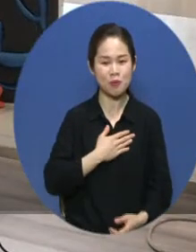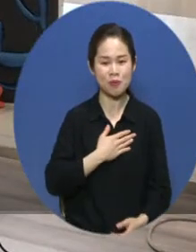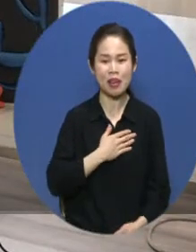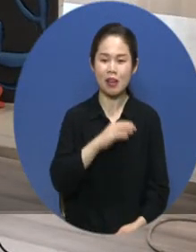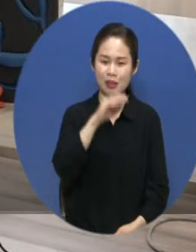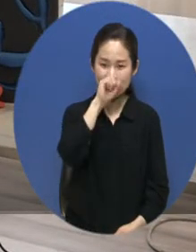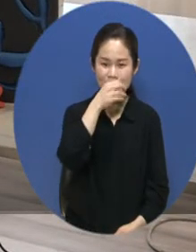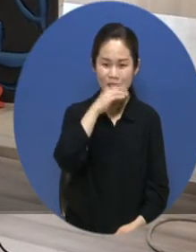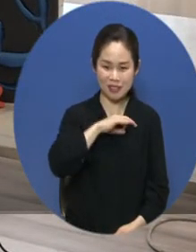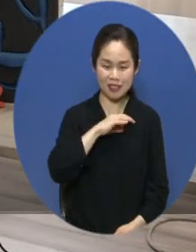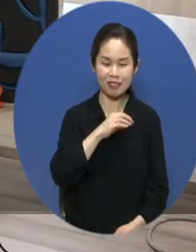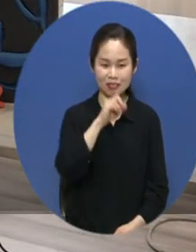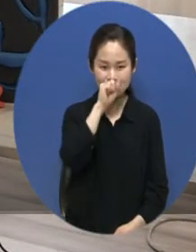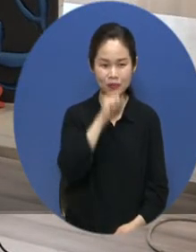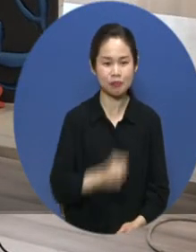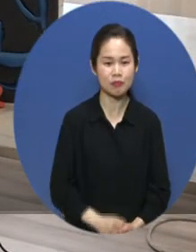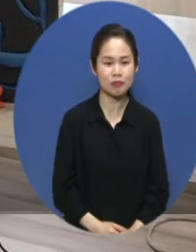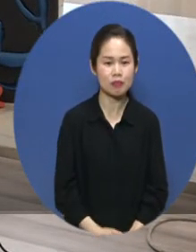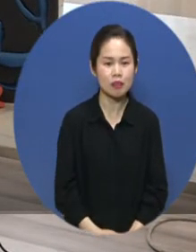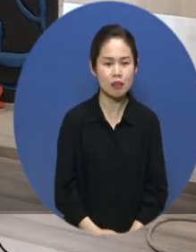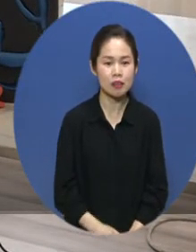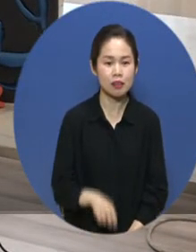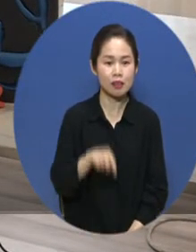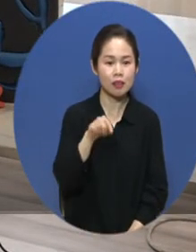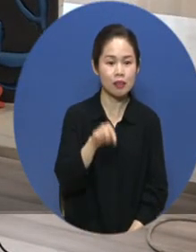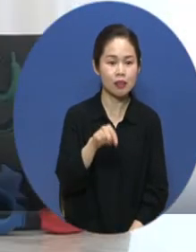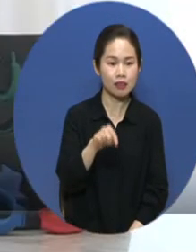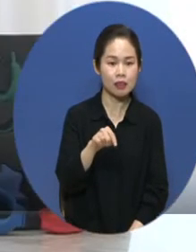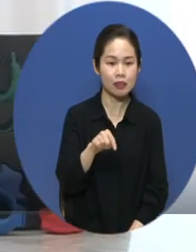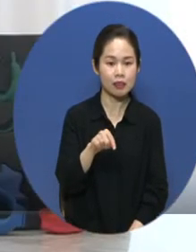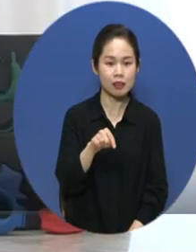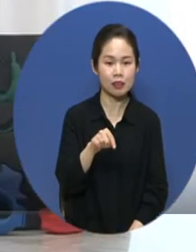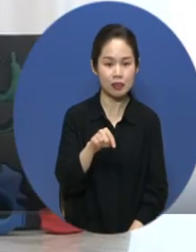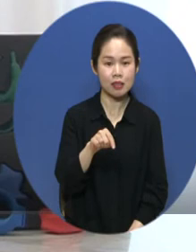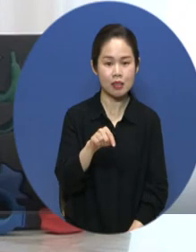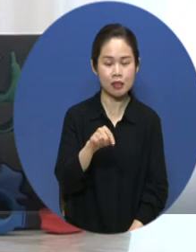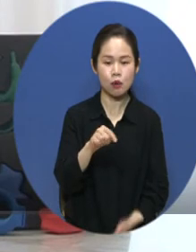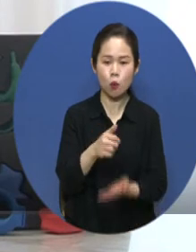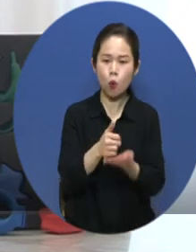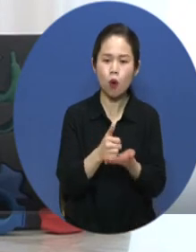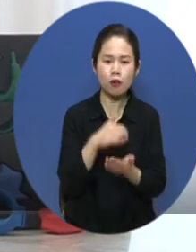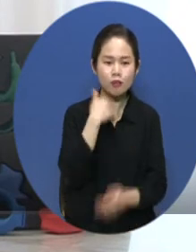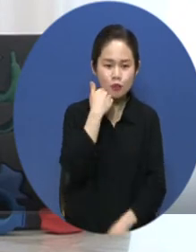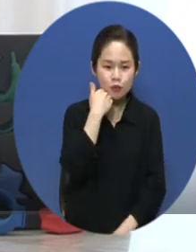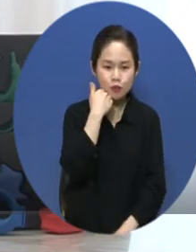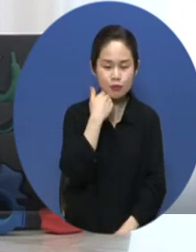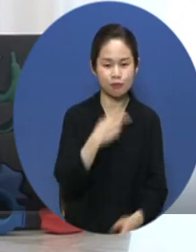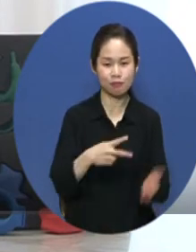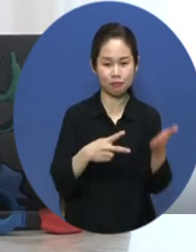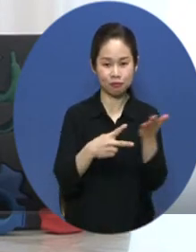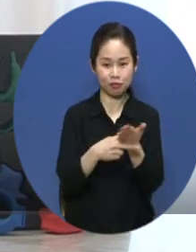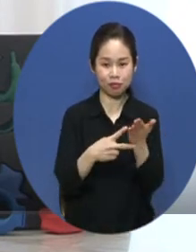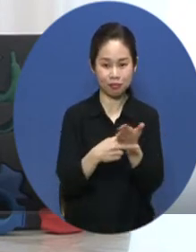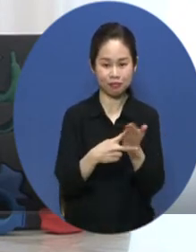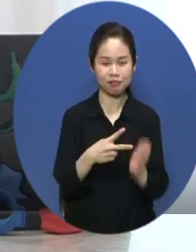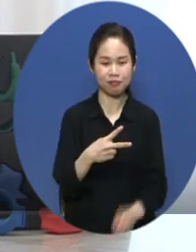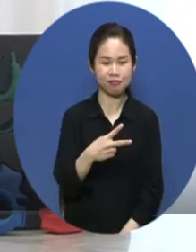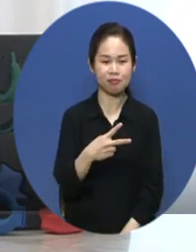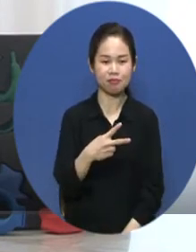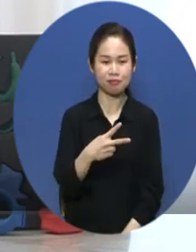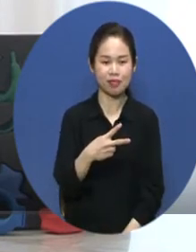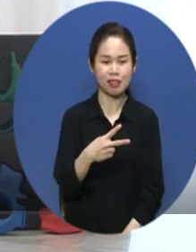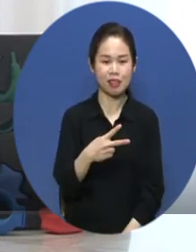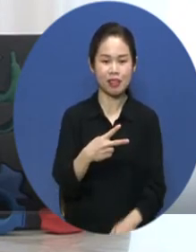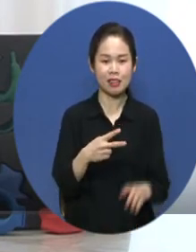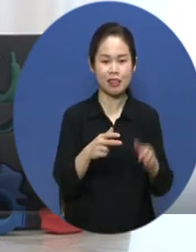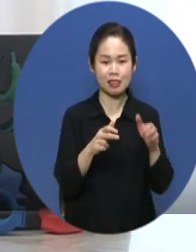그럼 이 그립플레이의 주요 고객층은 어떤 분들이 있나요? 일단은 크게 두 분류로 나눠지는데요. 이제 장애인분들